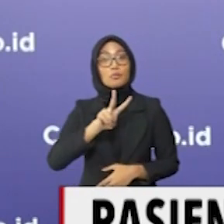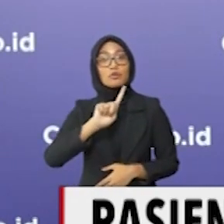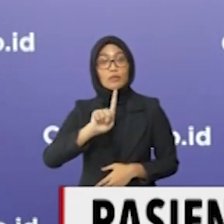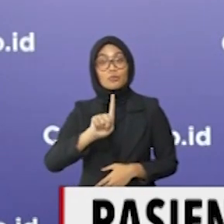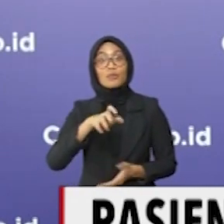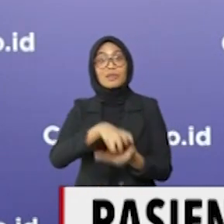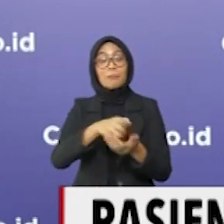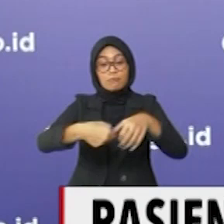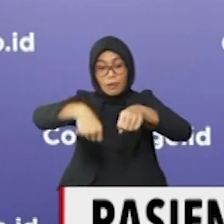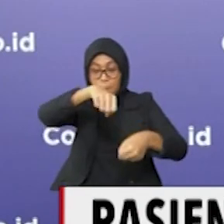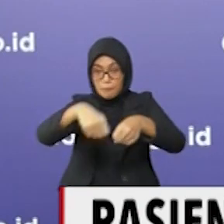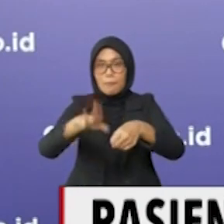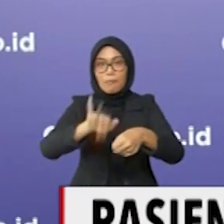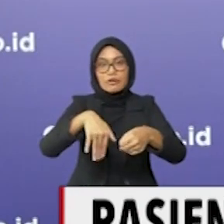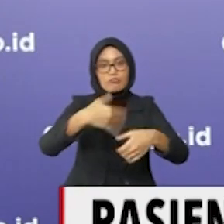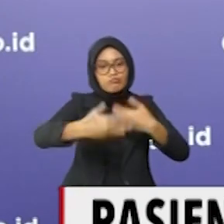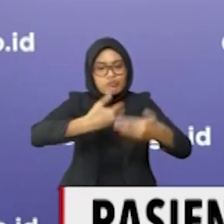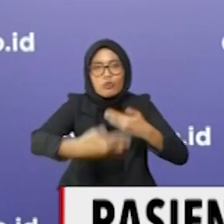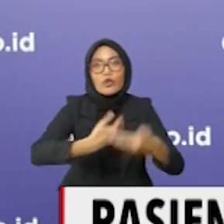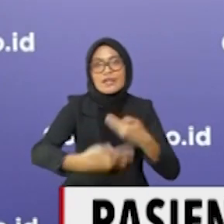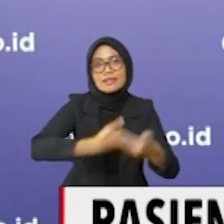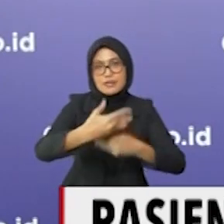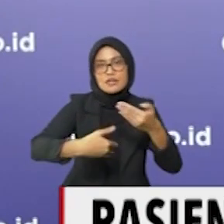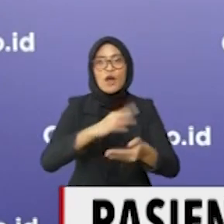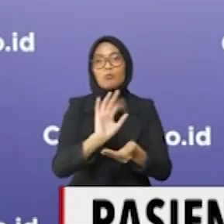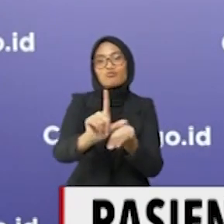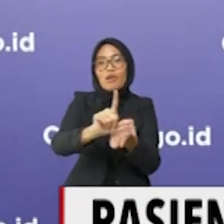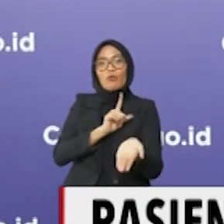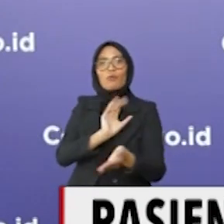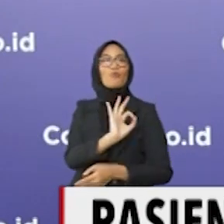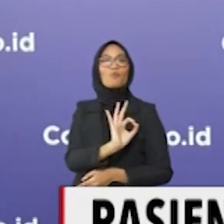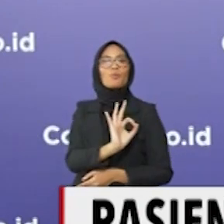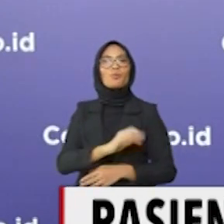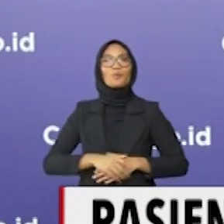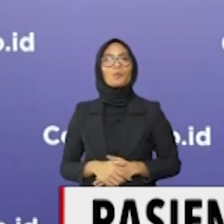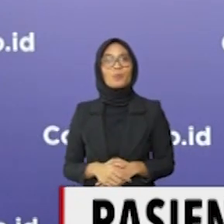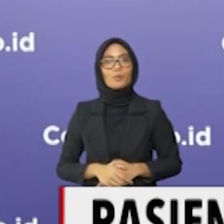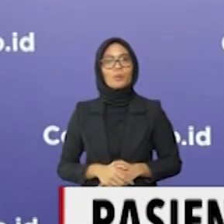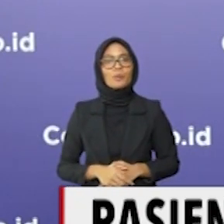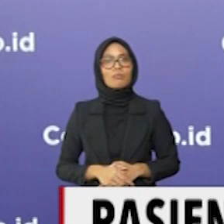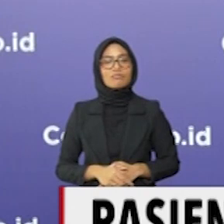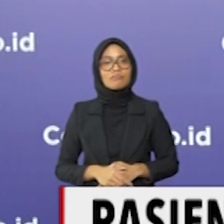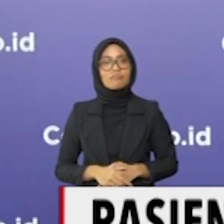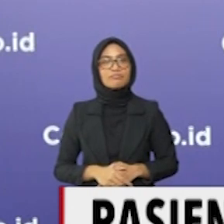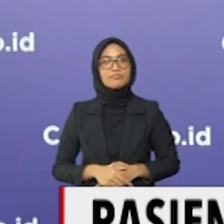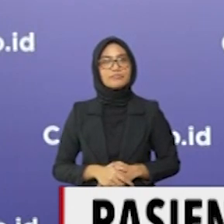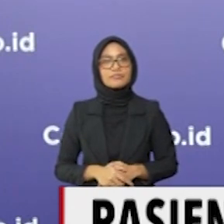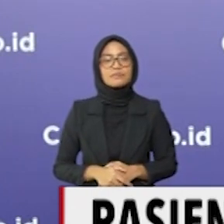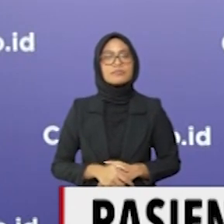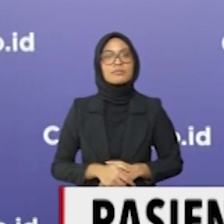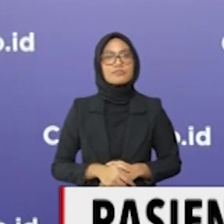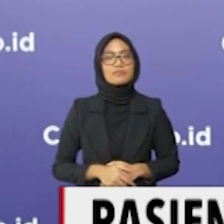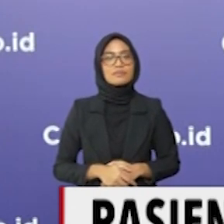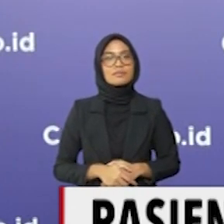laboratorium yang masih berproses untuk memberikan laporan ke kita Hai ini yang kita harapkan bahwa di dalam kaitan dengan